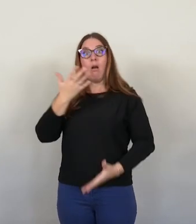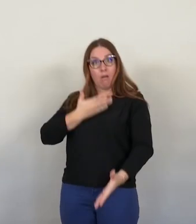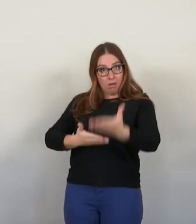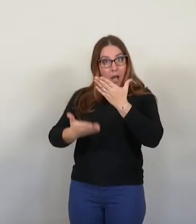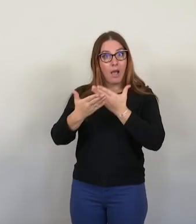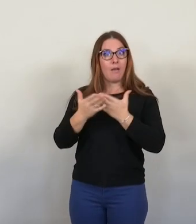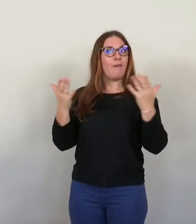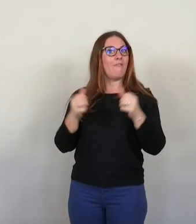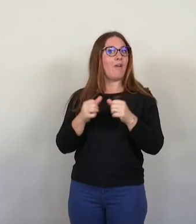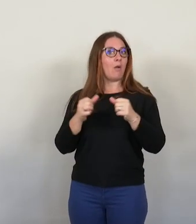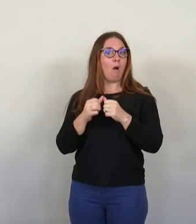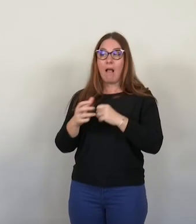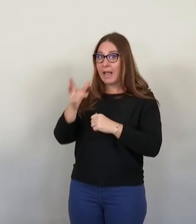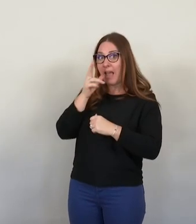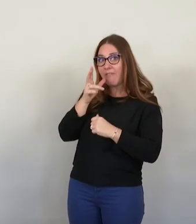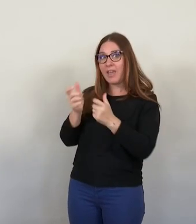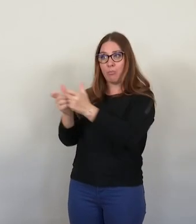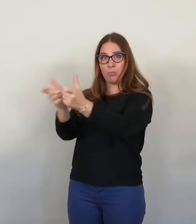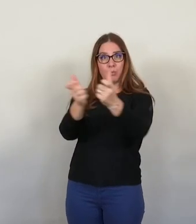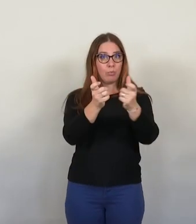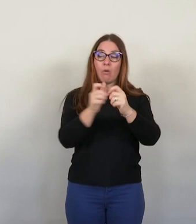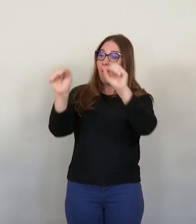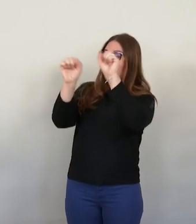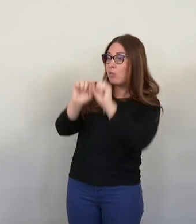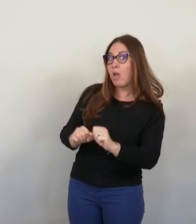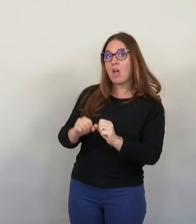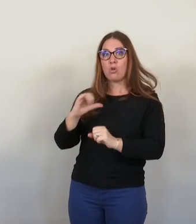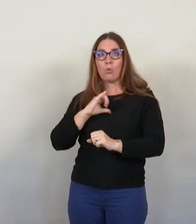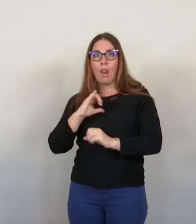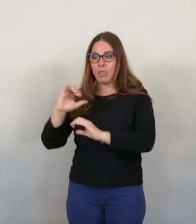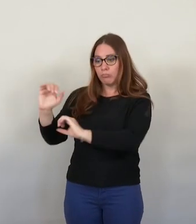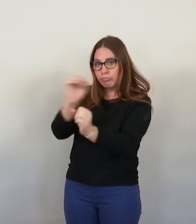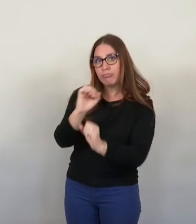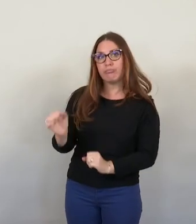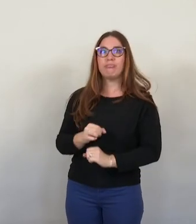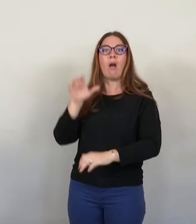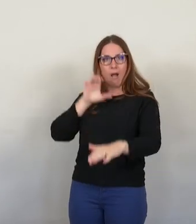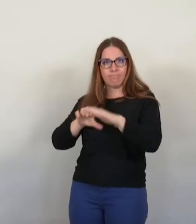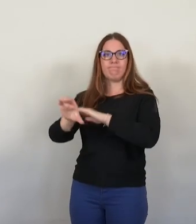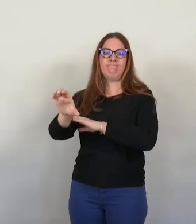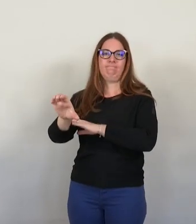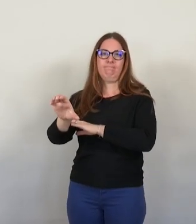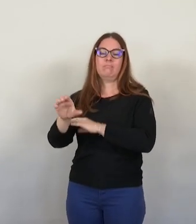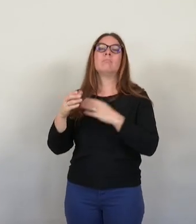indemnise les cafés pour l'entretien et le nettoyage des sanitaires donc les modalités sont encore à